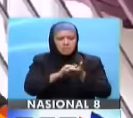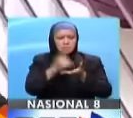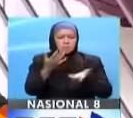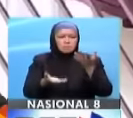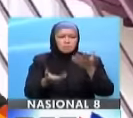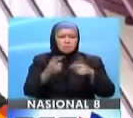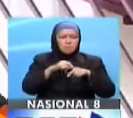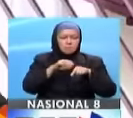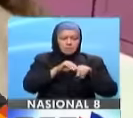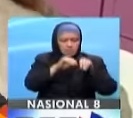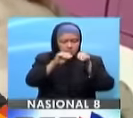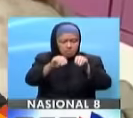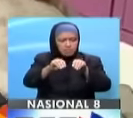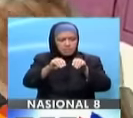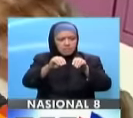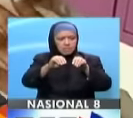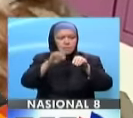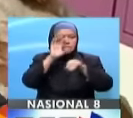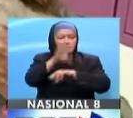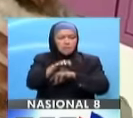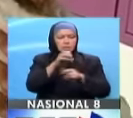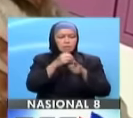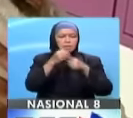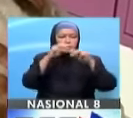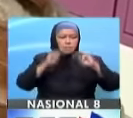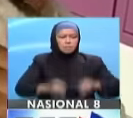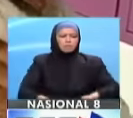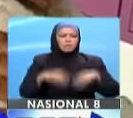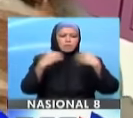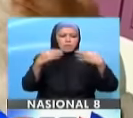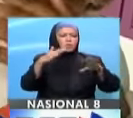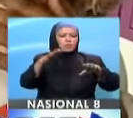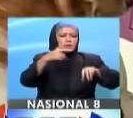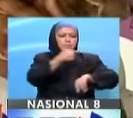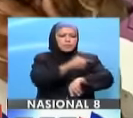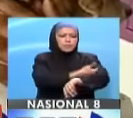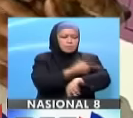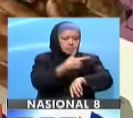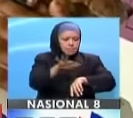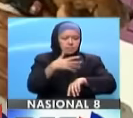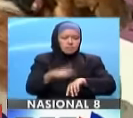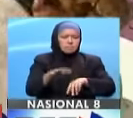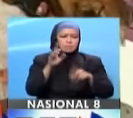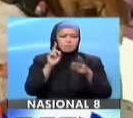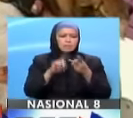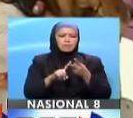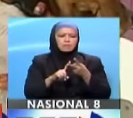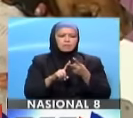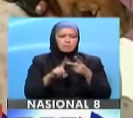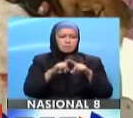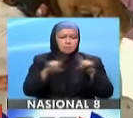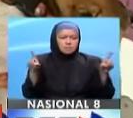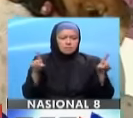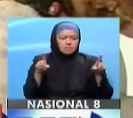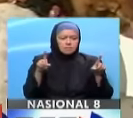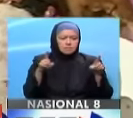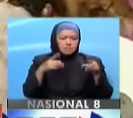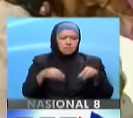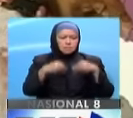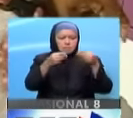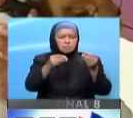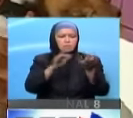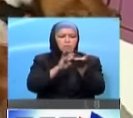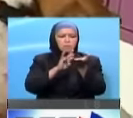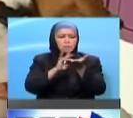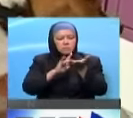anjing maupun manusia. Saya suntik dia. Sampai beranak sekarang saya tak suntik. Tapi dah bagi ubat cacing